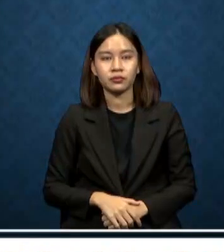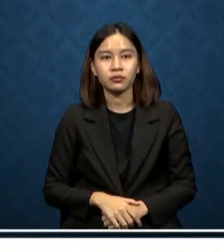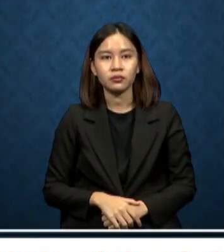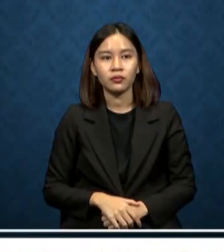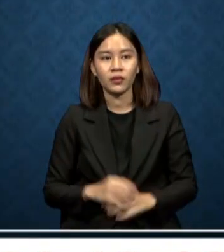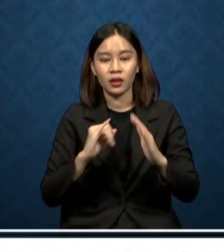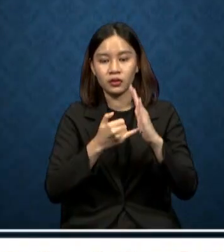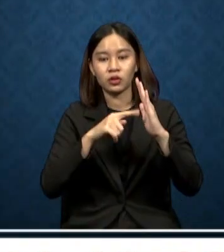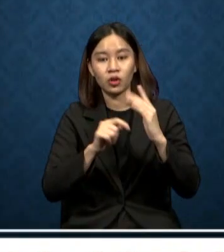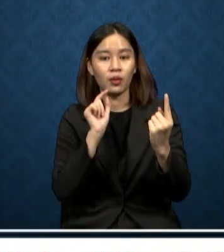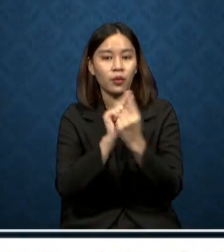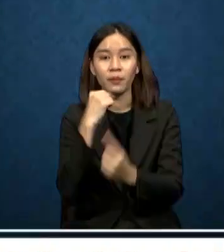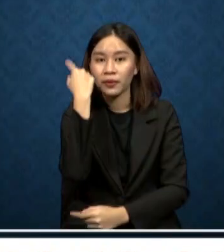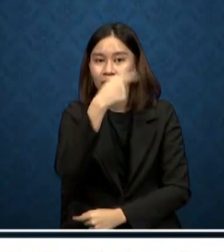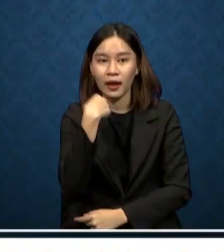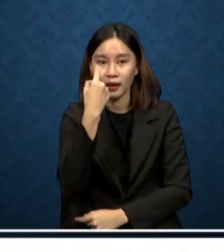ที่จนตบุรเราไปพบขาย ,